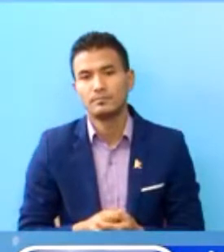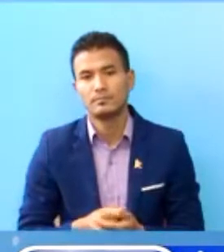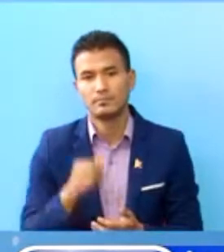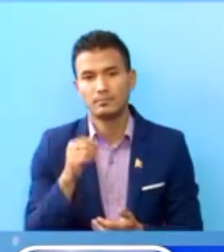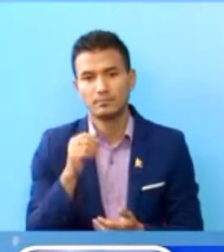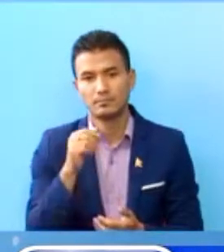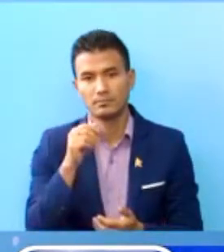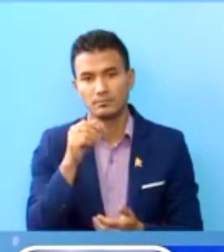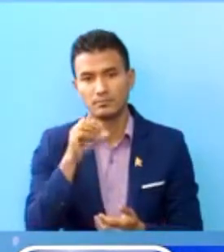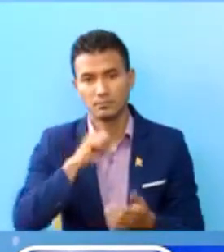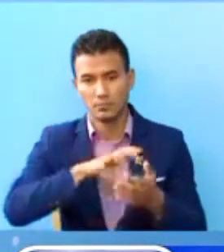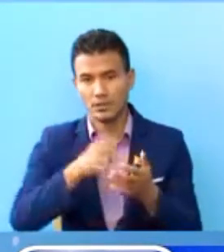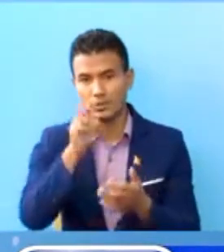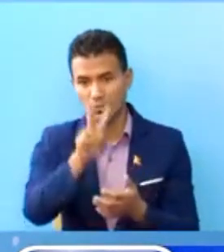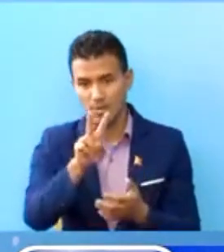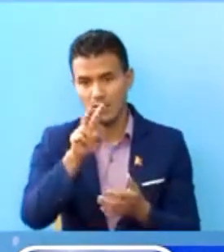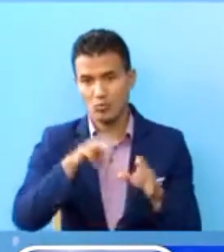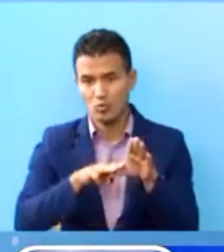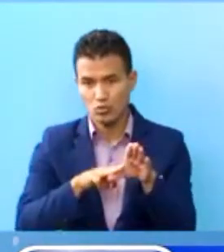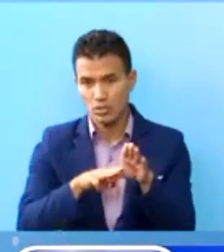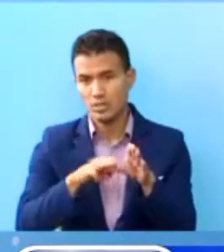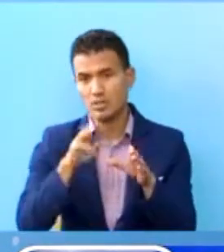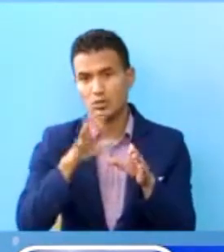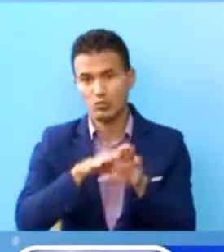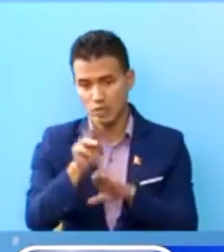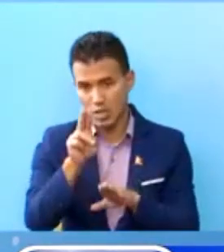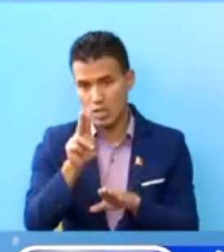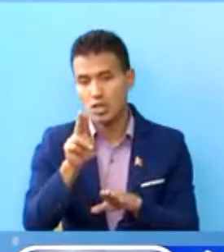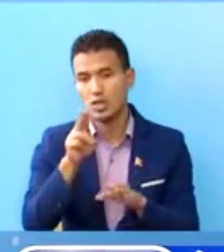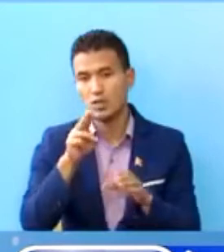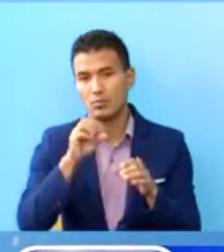छैन, प्रदेश नम्बर दुईमा महोत्तरी र रौतहट,